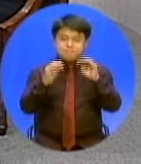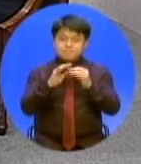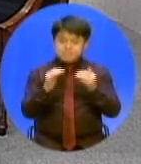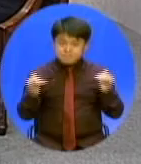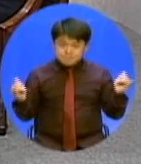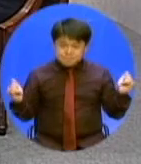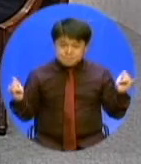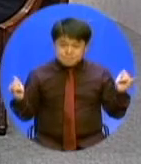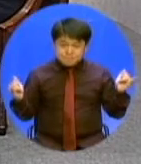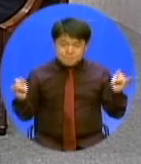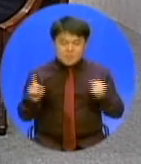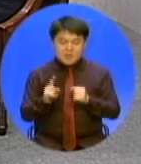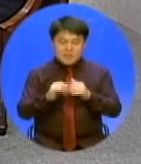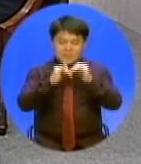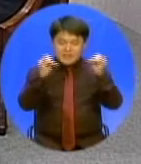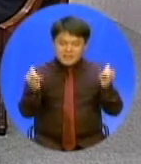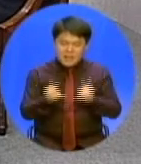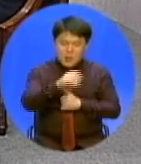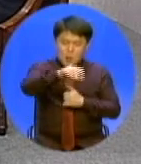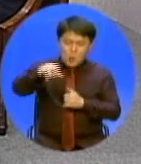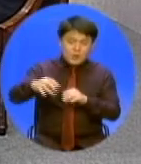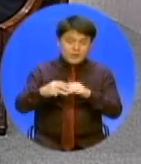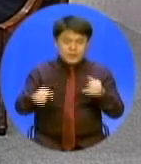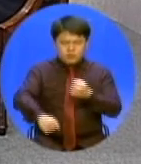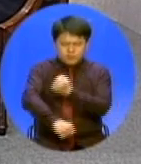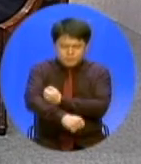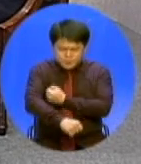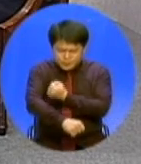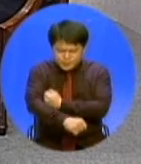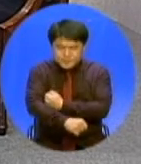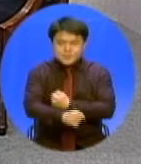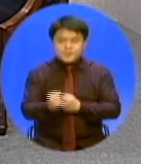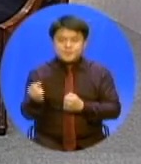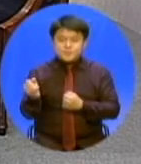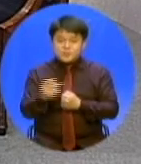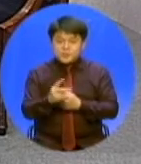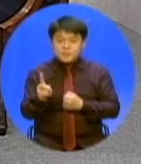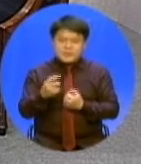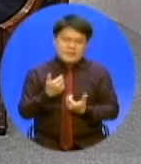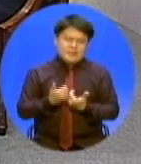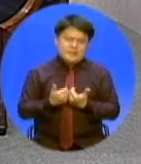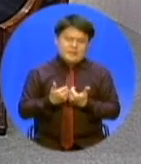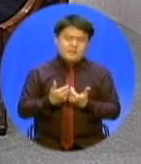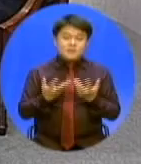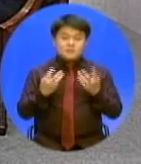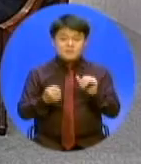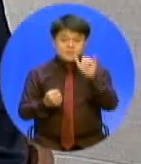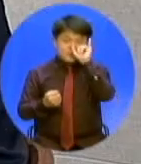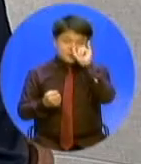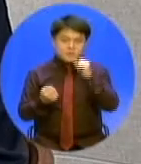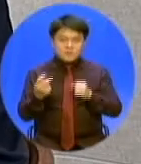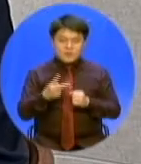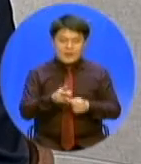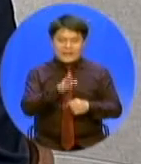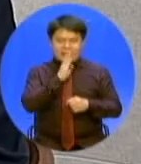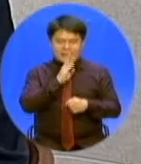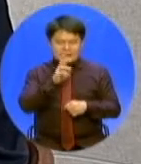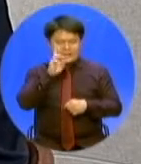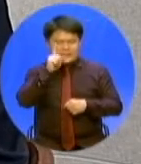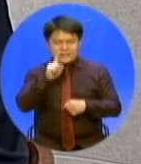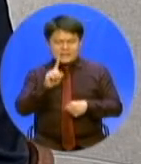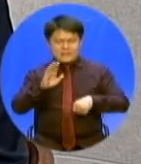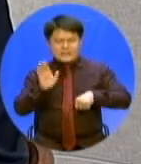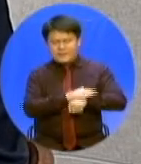네. 각계각층의 여러분들이 애도 쓰시고 또 그 과정에 많은 갈등도 겪고 네. 또 많은